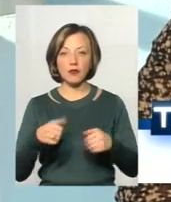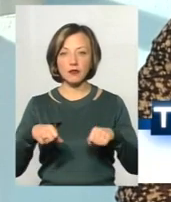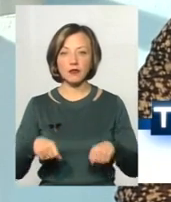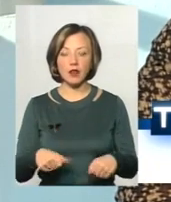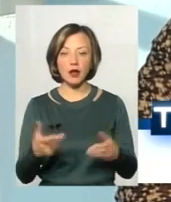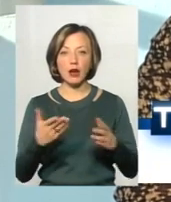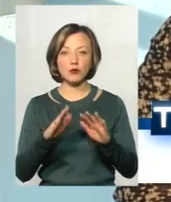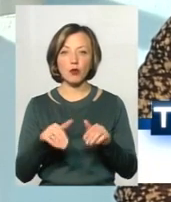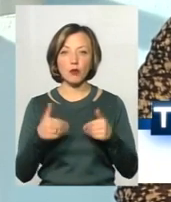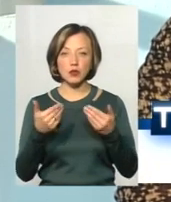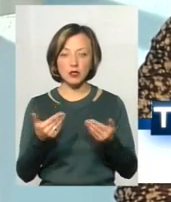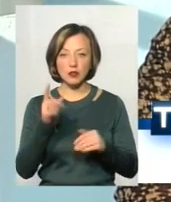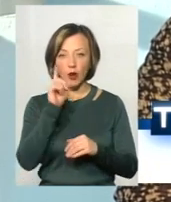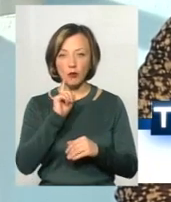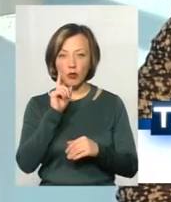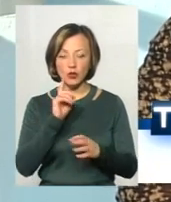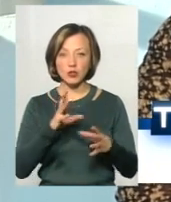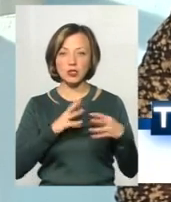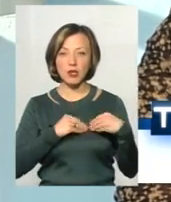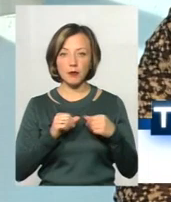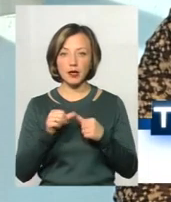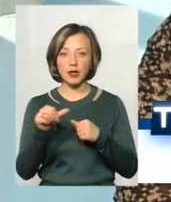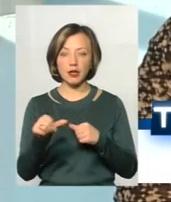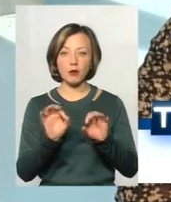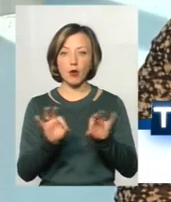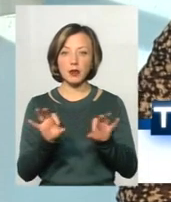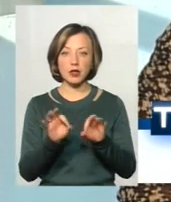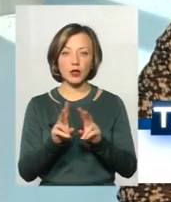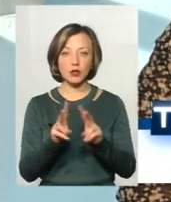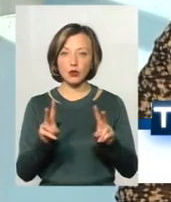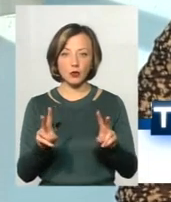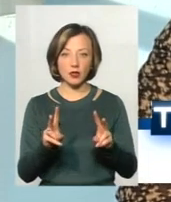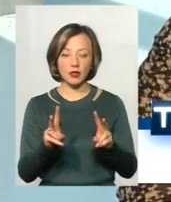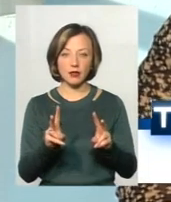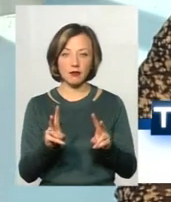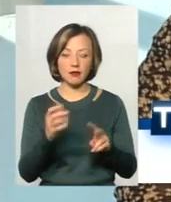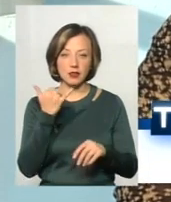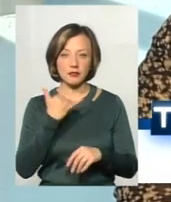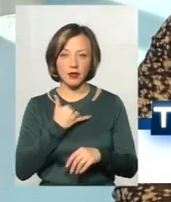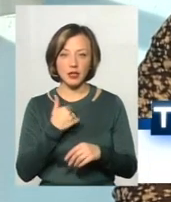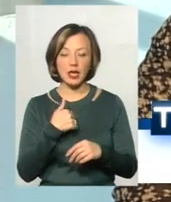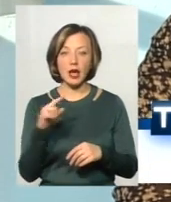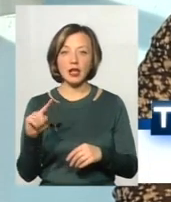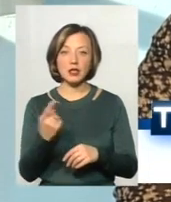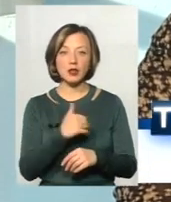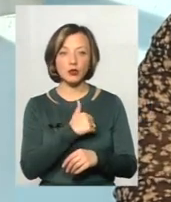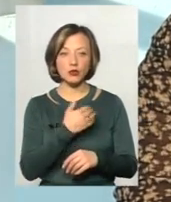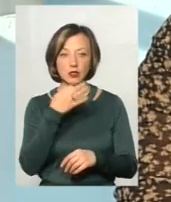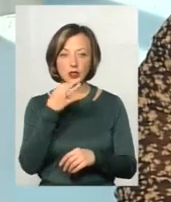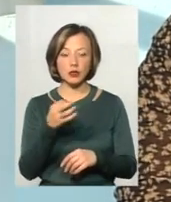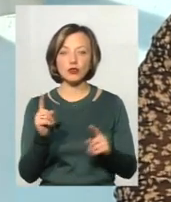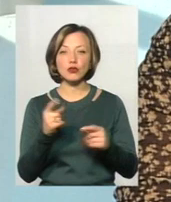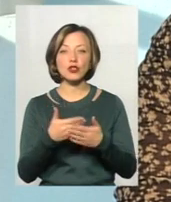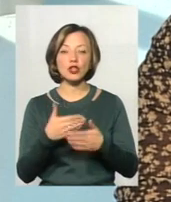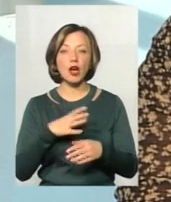якихось пропозицій. Поки що з нами, крім от коментаря, ніхто не зв'язувався. Я єдине, що хочу сказати, чого ми чекаємо